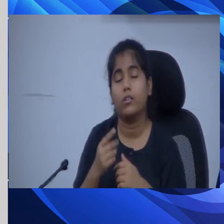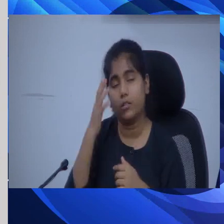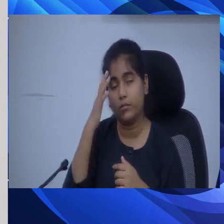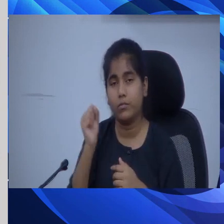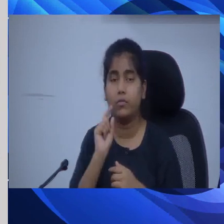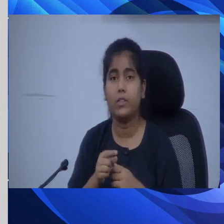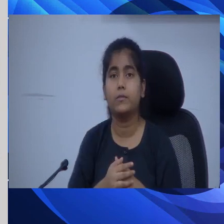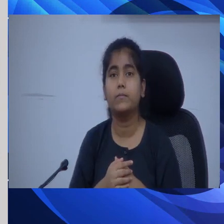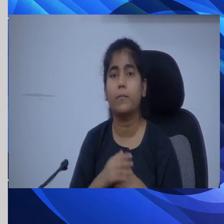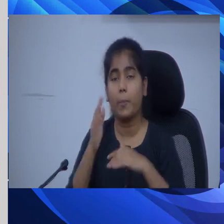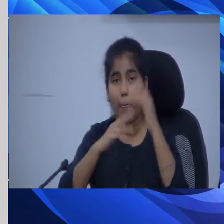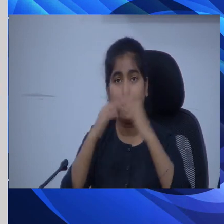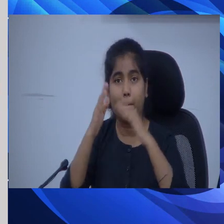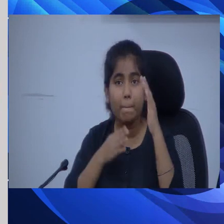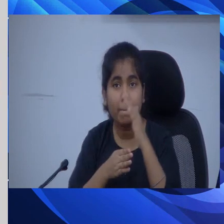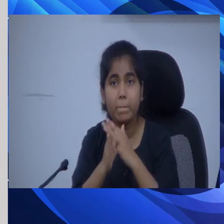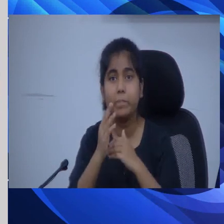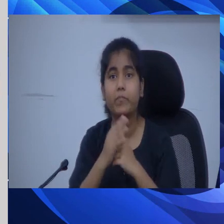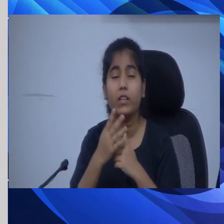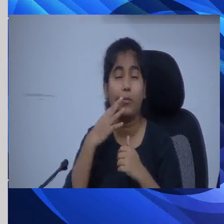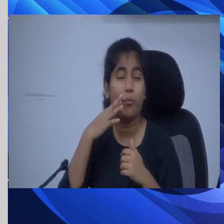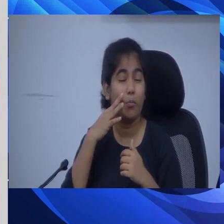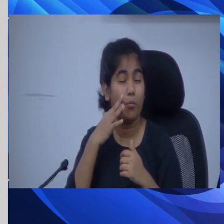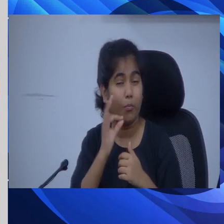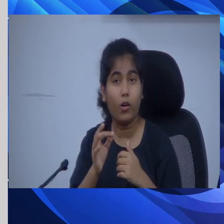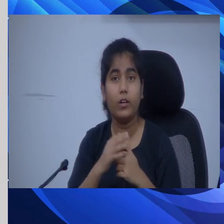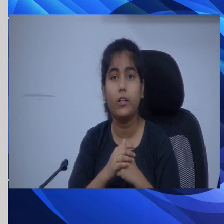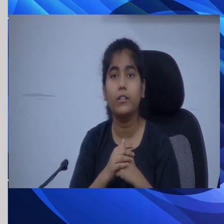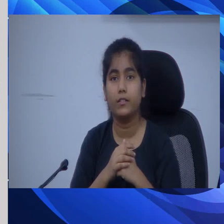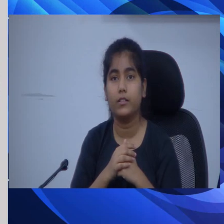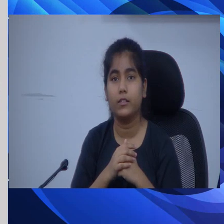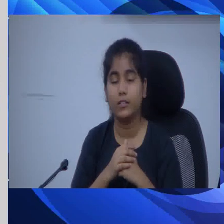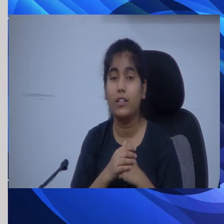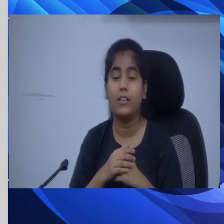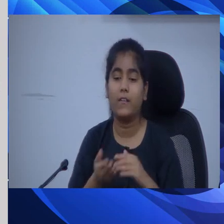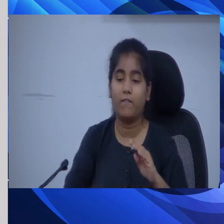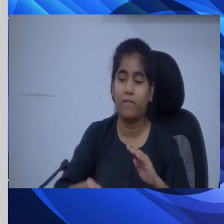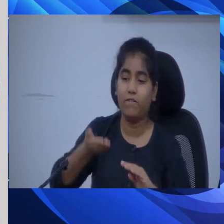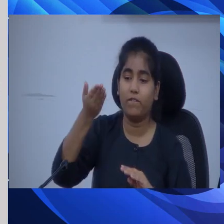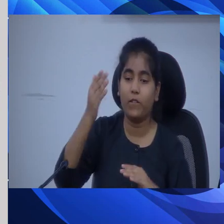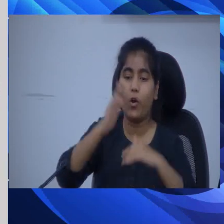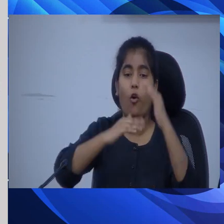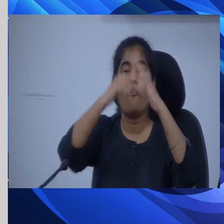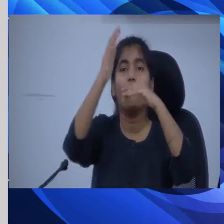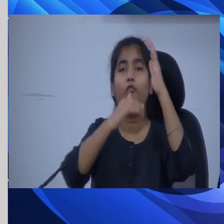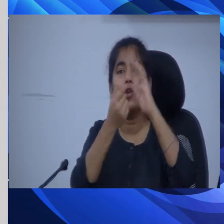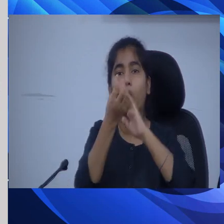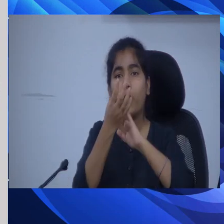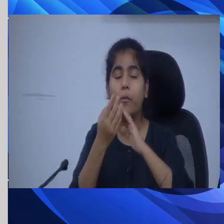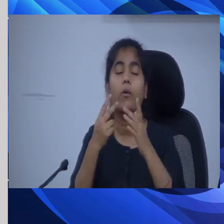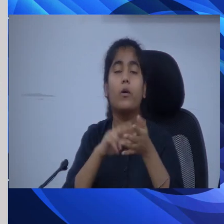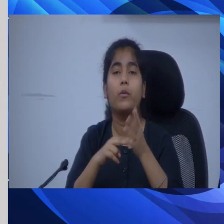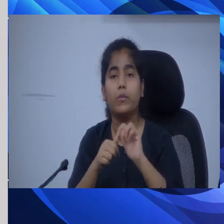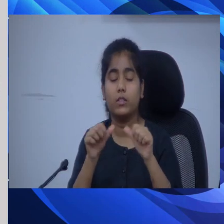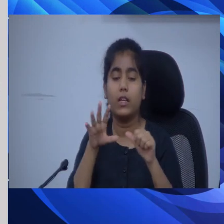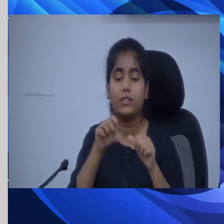डाउन करना चाहिए कि आप कहीं उनको रॉन्ग इंडिकेशन तो नहीं दे रहे हैं कि कैसे मूव अहेड करना है. नेक्स्ट, बिल्डिंग के अंदर आने के बाद एक अहम चीज़, अगर आपको